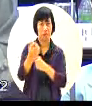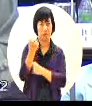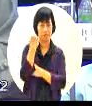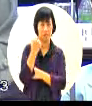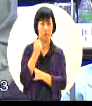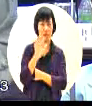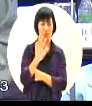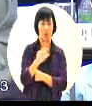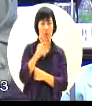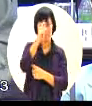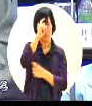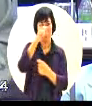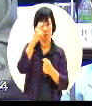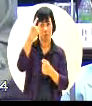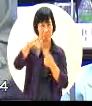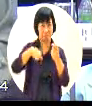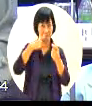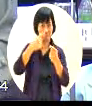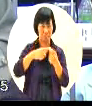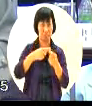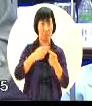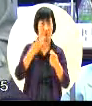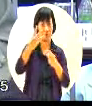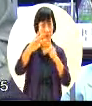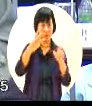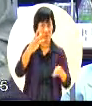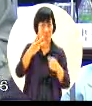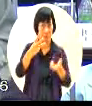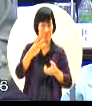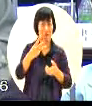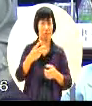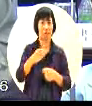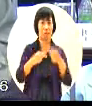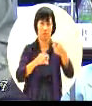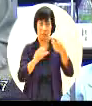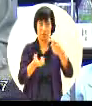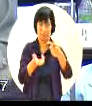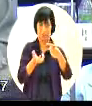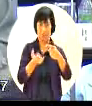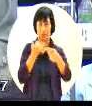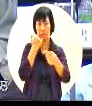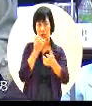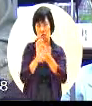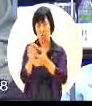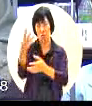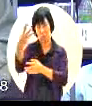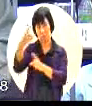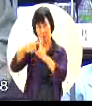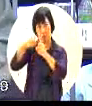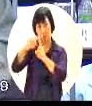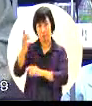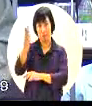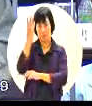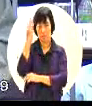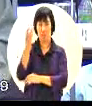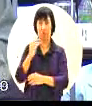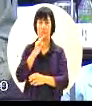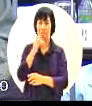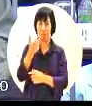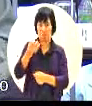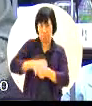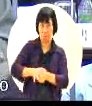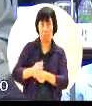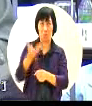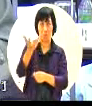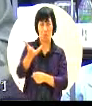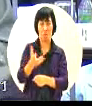希望每年3月以前，每年1月以前，会用3级的政府，啊，看补助会较济无？啊，但